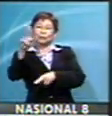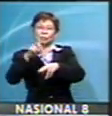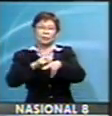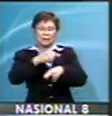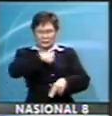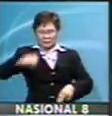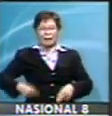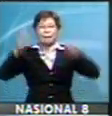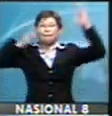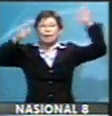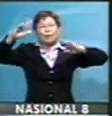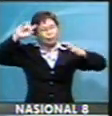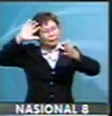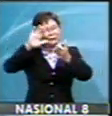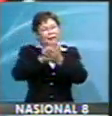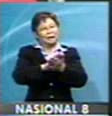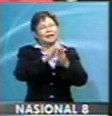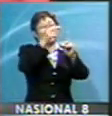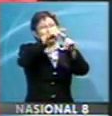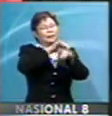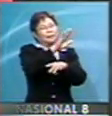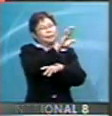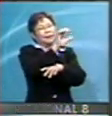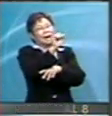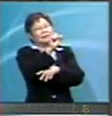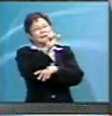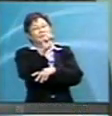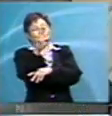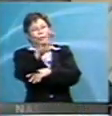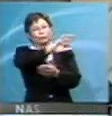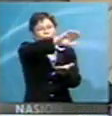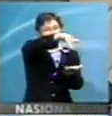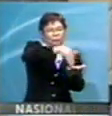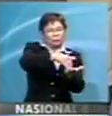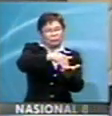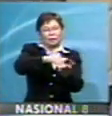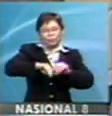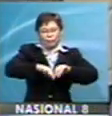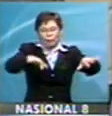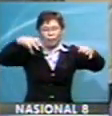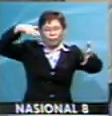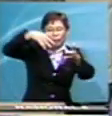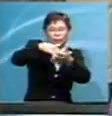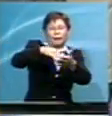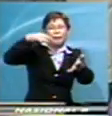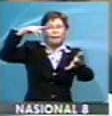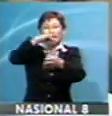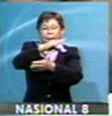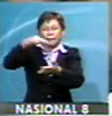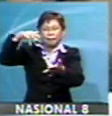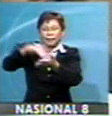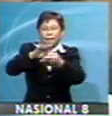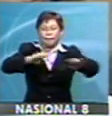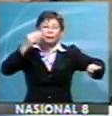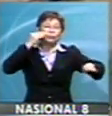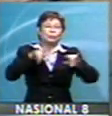Malaysia telah memberi kepercayaan kepada bfsu sebagai pangkalan pengembangan pengajian dan pengajaran bahasa Melayu sejajar